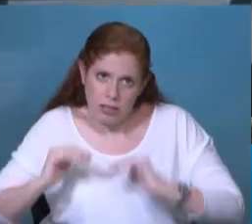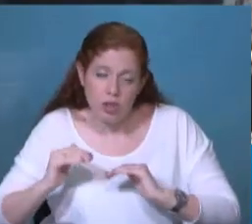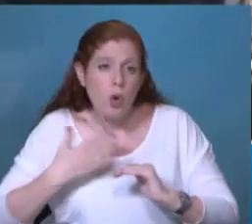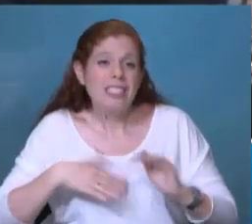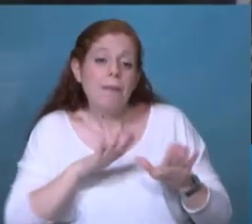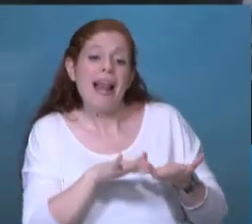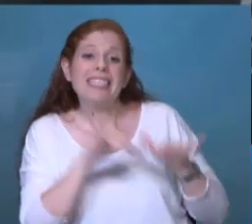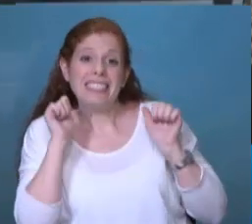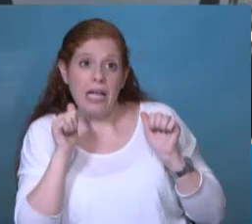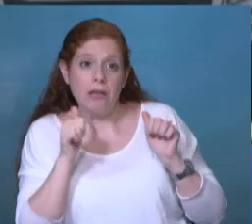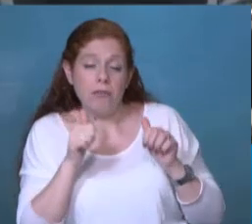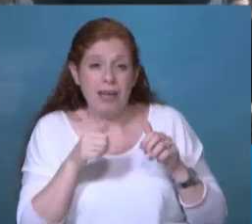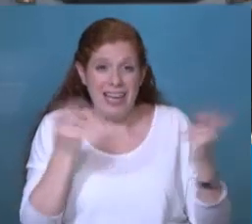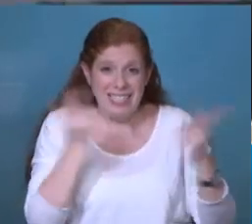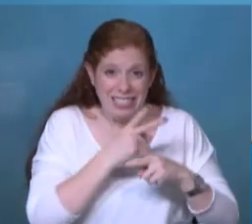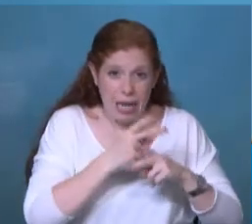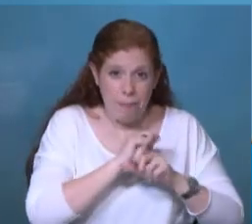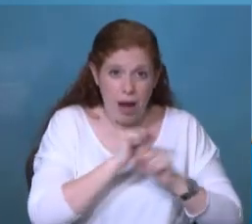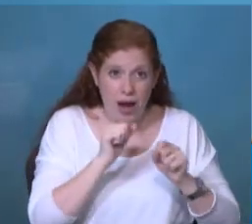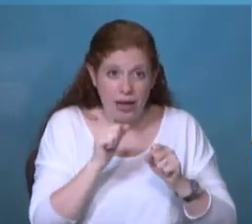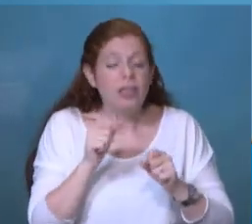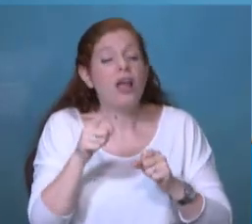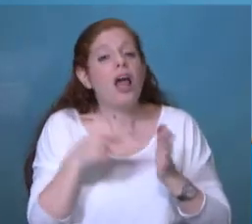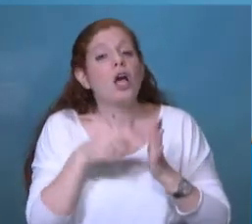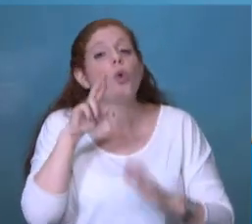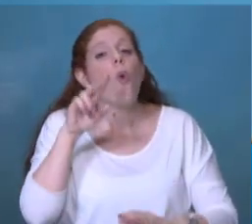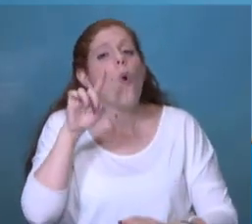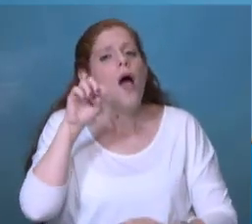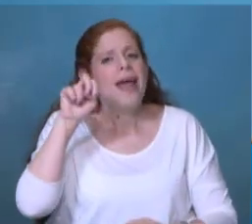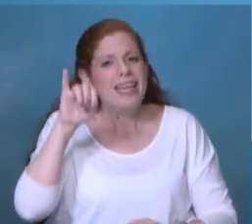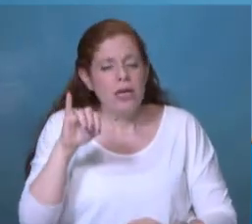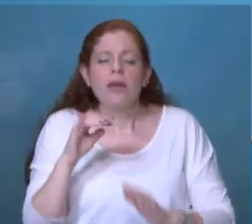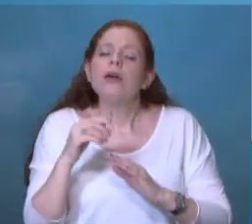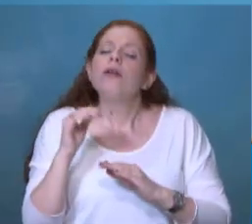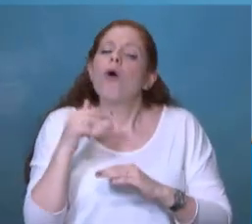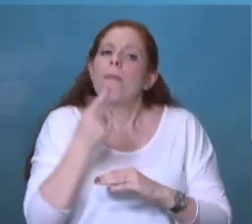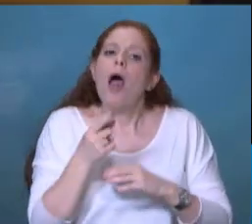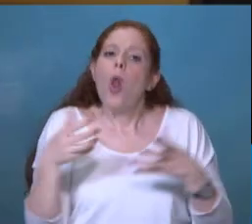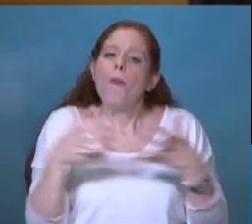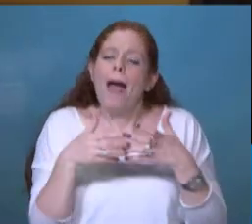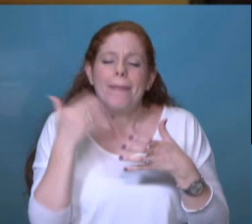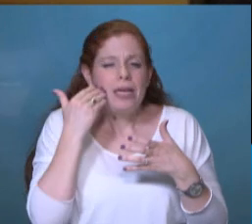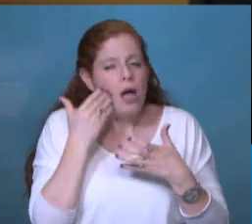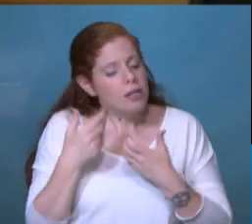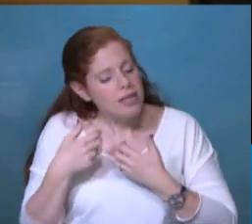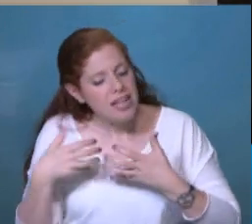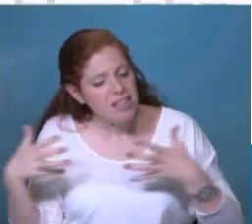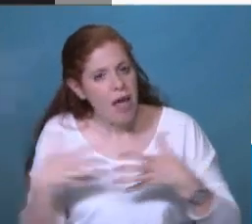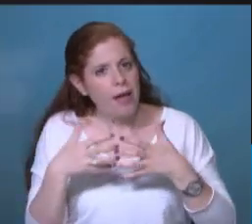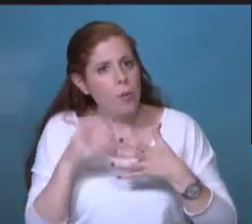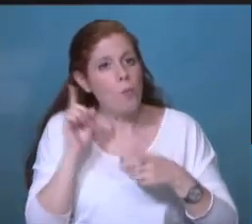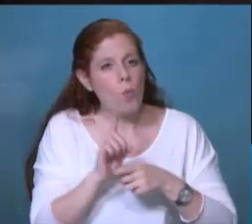ואף לתקוף מטרות במזרח התיכון. לכן רוחני קורא היום לאומה האיראנית להתאחד ולחרוק שיניים מול הלחץ